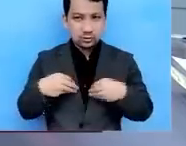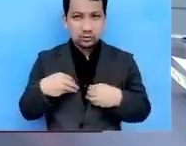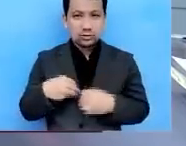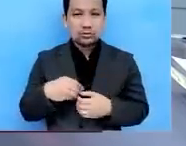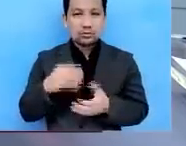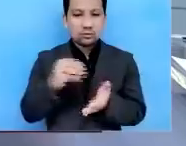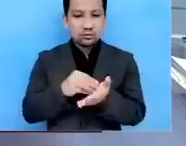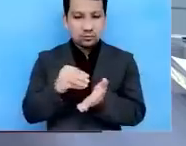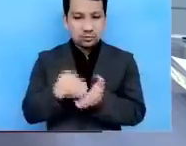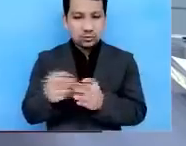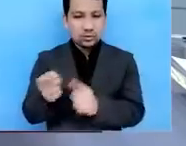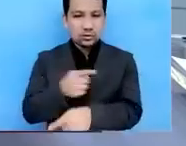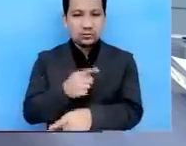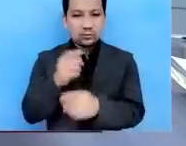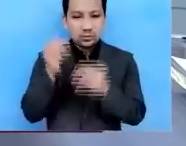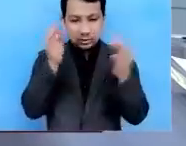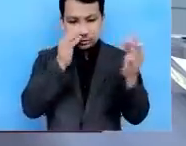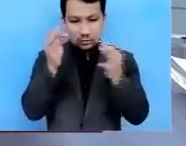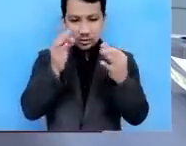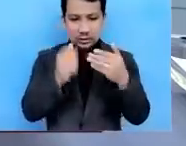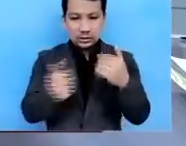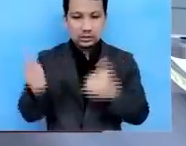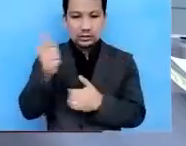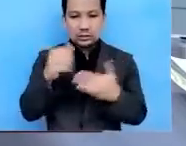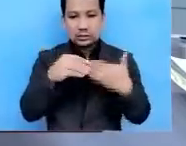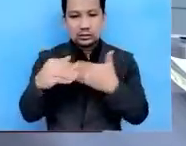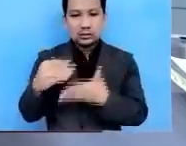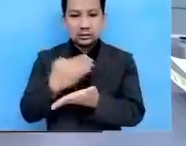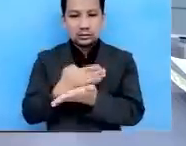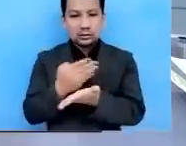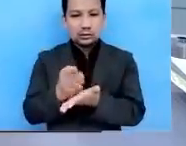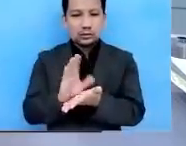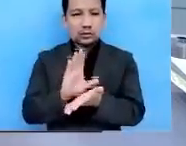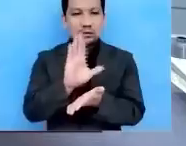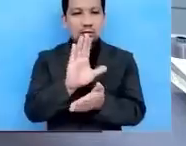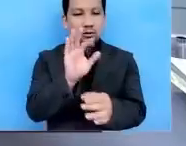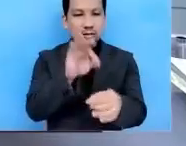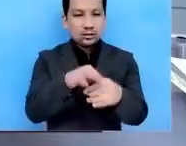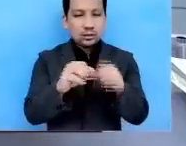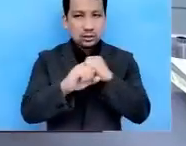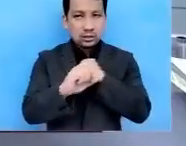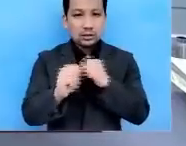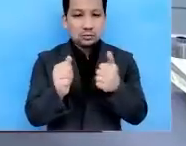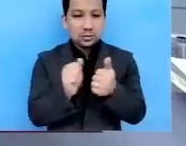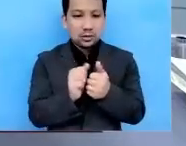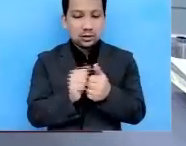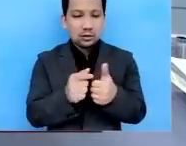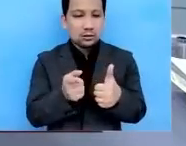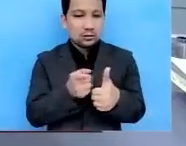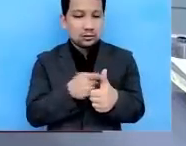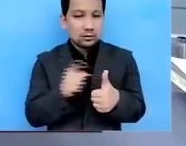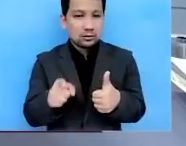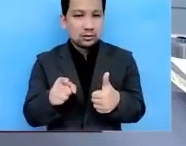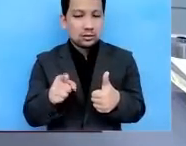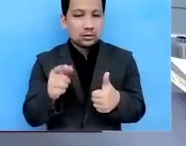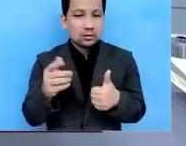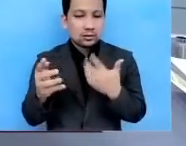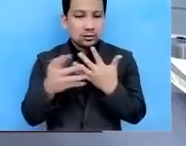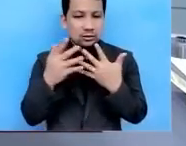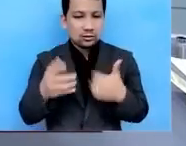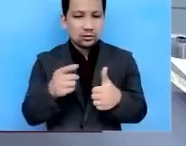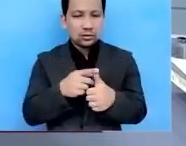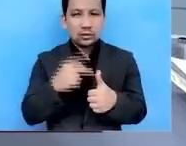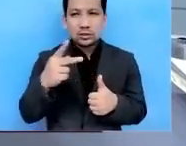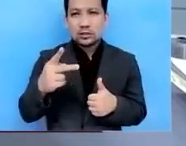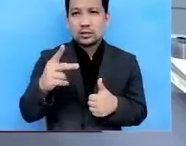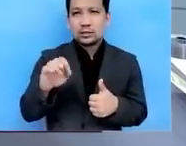milyon-milyon mula sa mga drug lords sa Bilibid para pondohan ang kanyang kampanya. Kasama rito mga kilala na prison convicts gaya po ni Kerwin